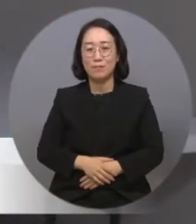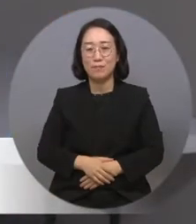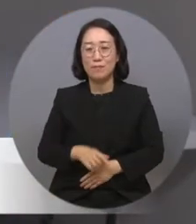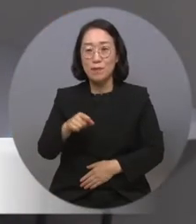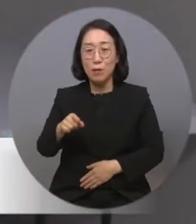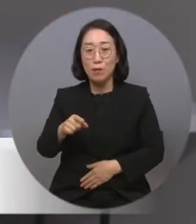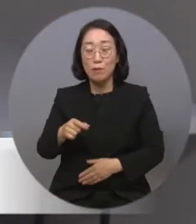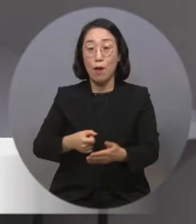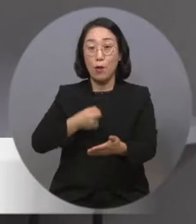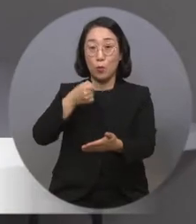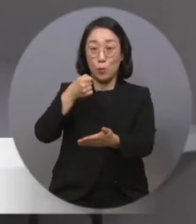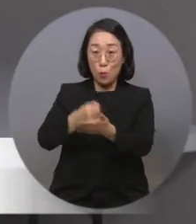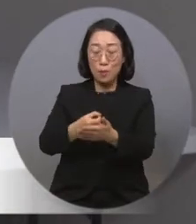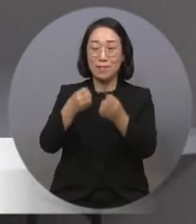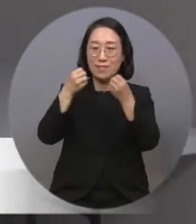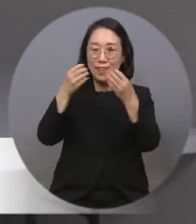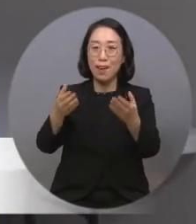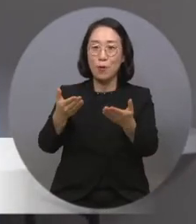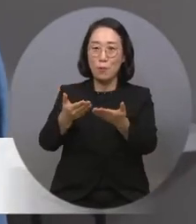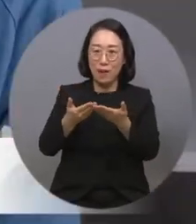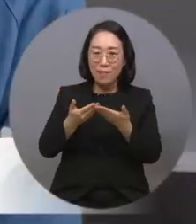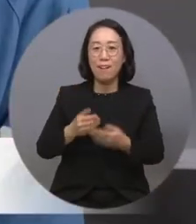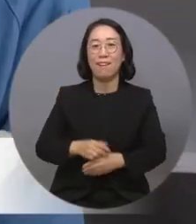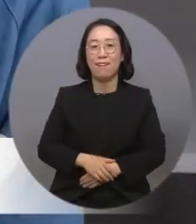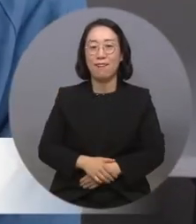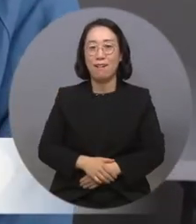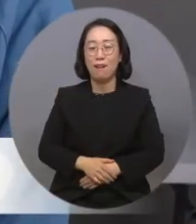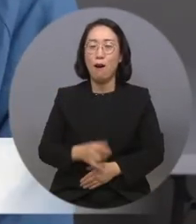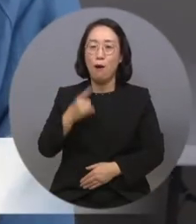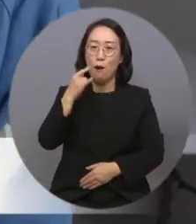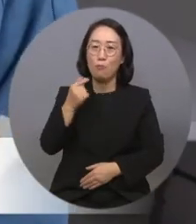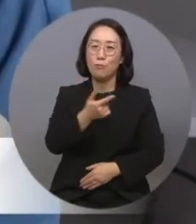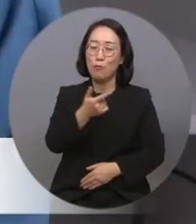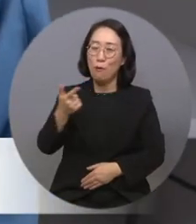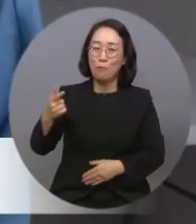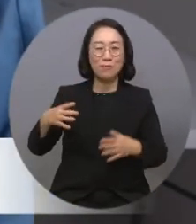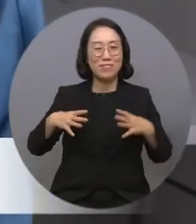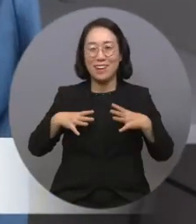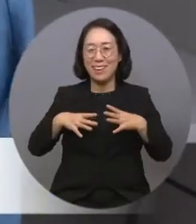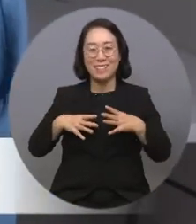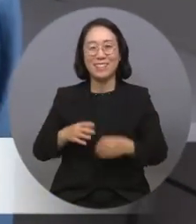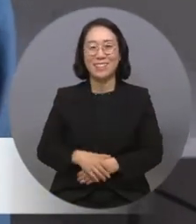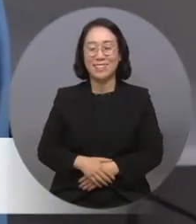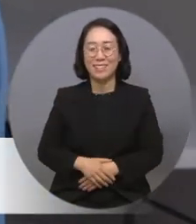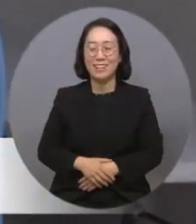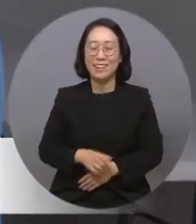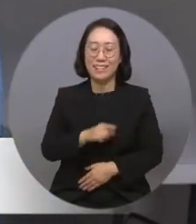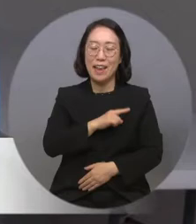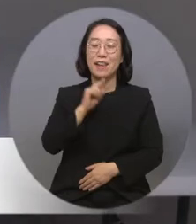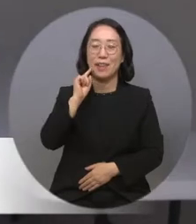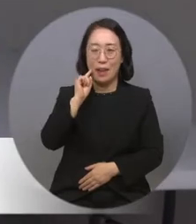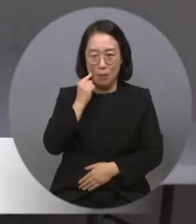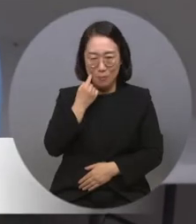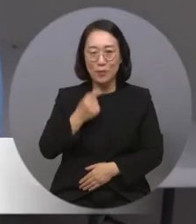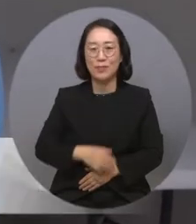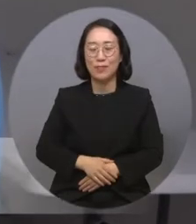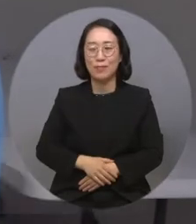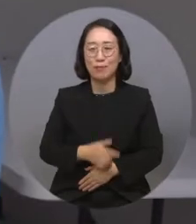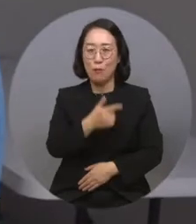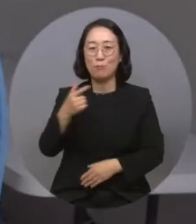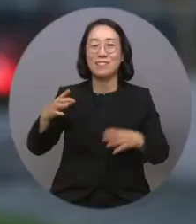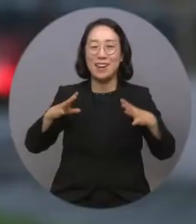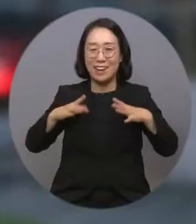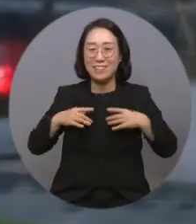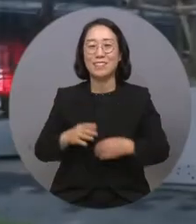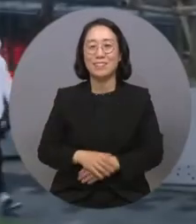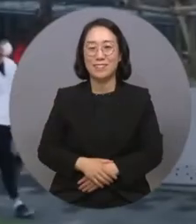이번 기회에 새로운 용기를 얻게 된 것 같아요. 우리 엄마 너무 자랑스럽고요. 그리고 제일 예뻤어요. 너무